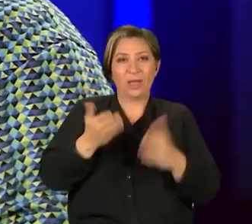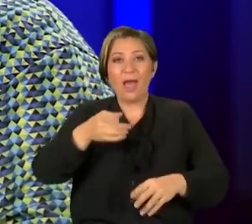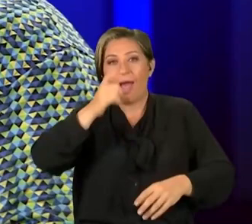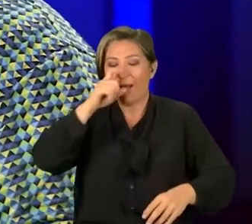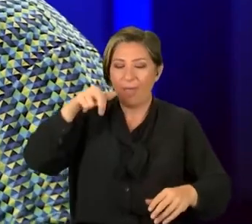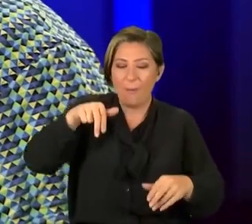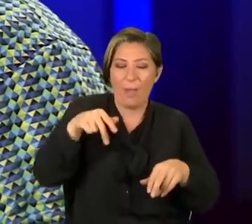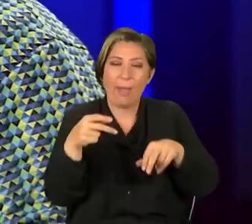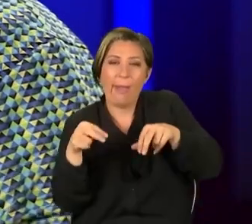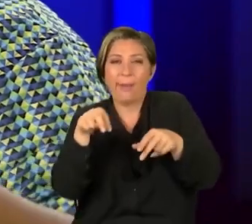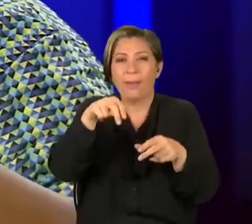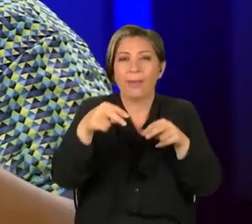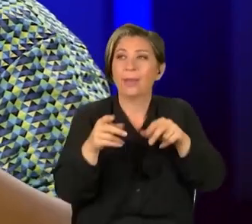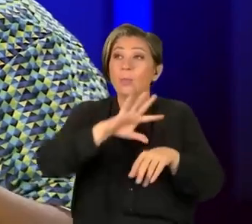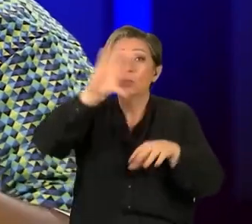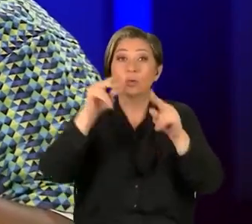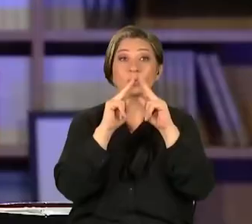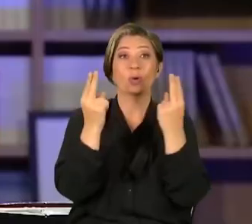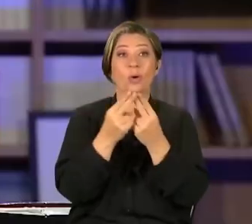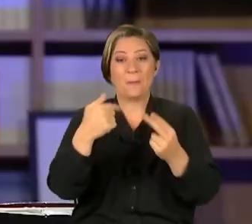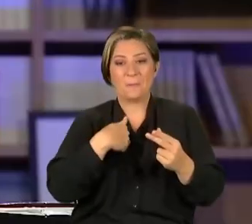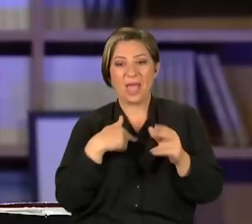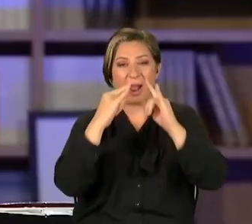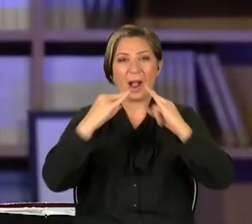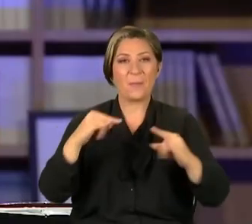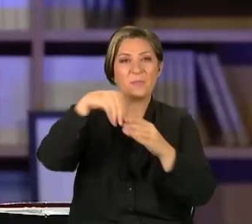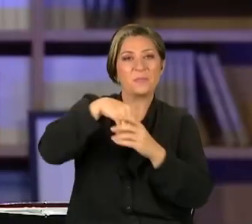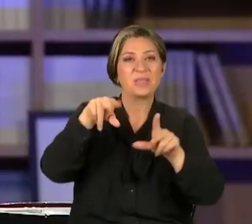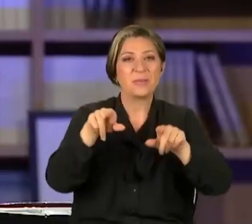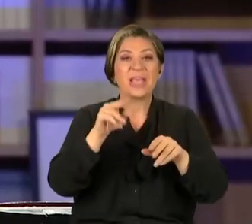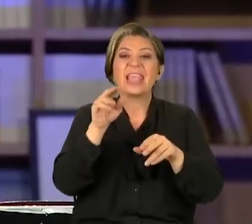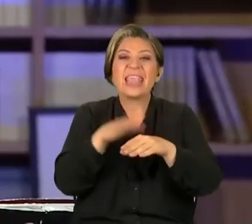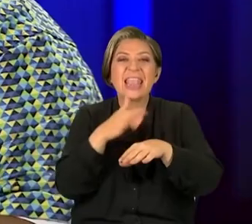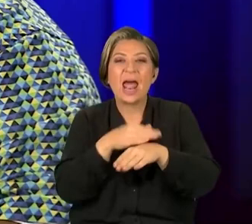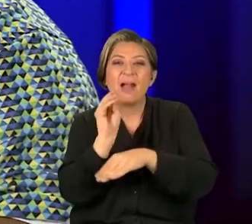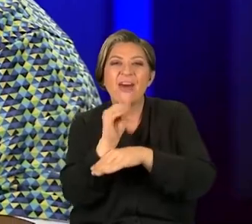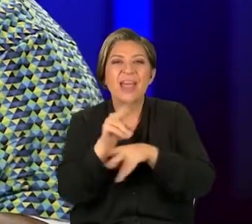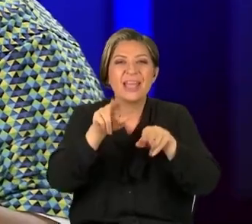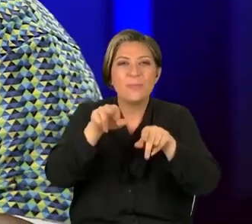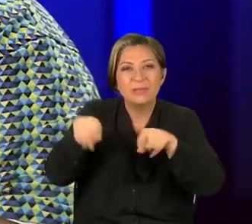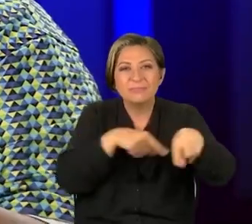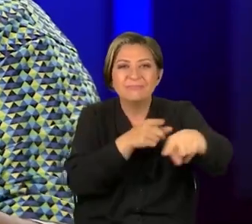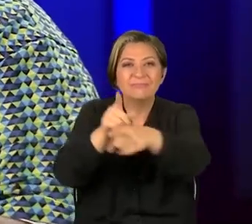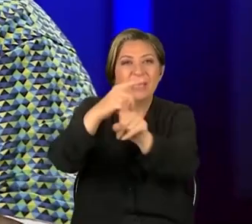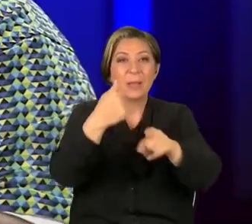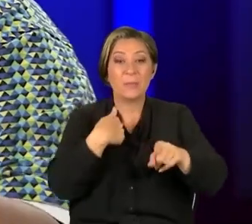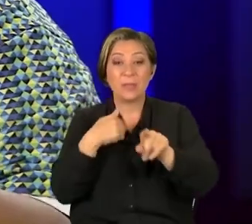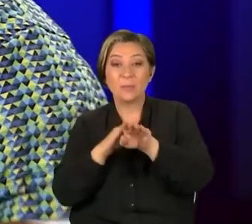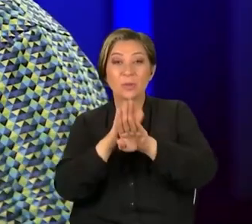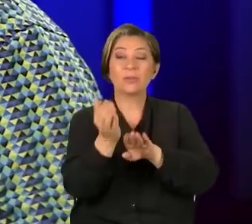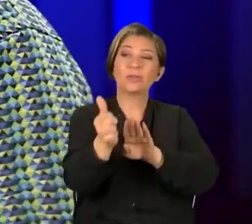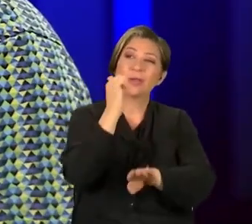ya Bütün dünya Bugün bizde kamp yeri kediler fare peşinde Tom Jerry Benim yokluğum yok